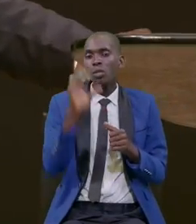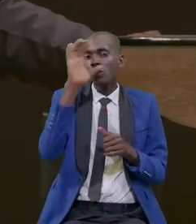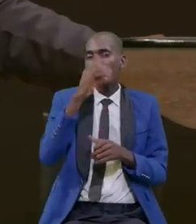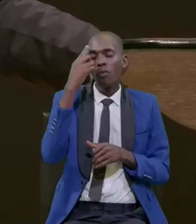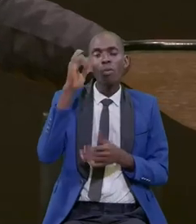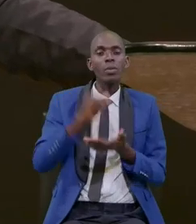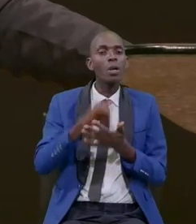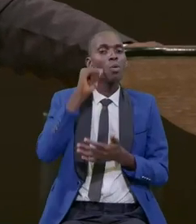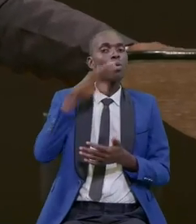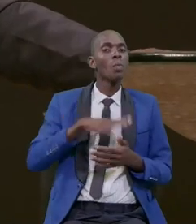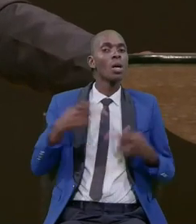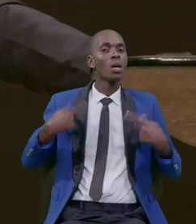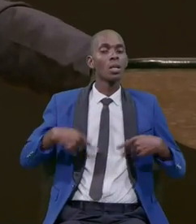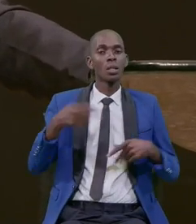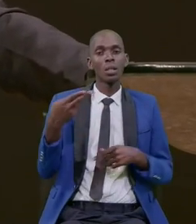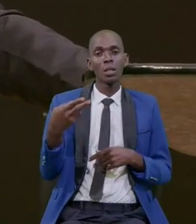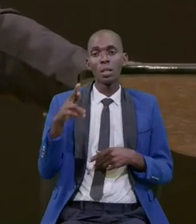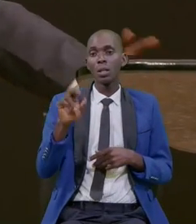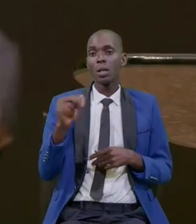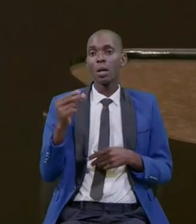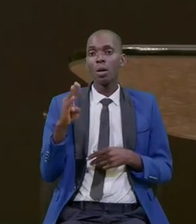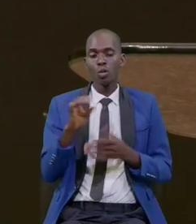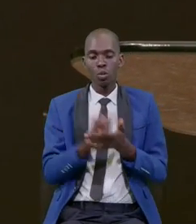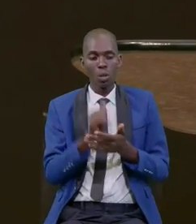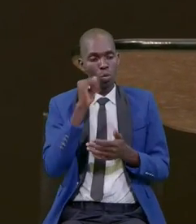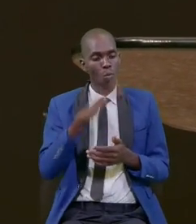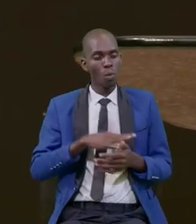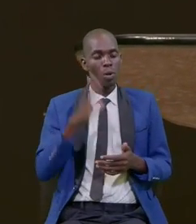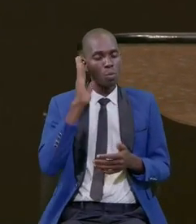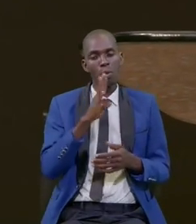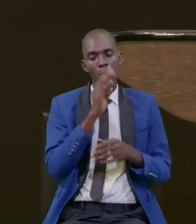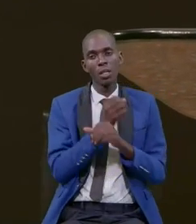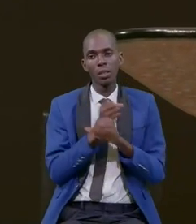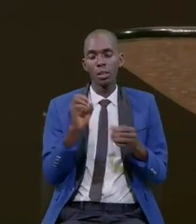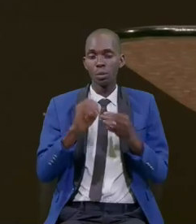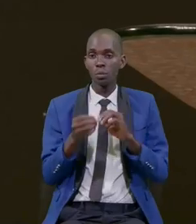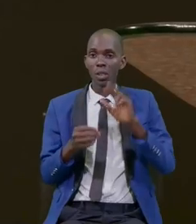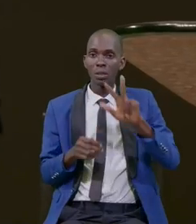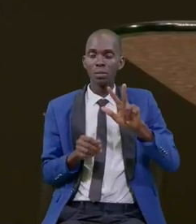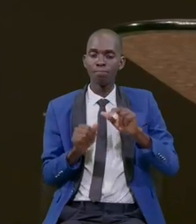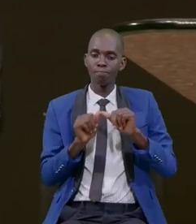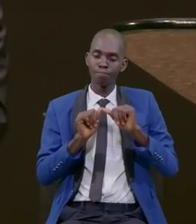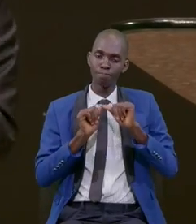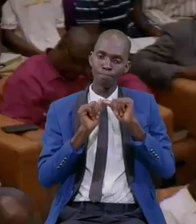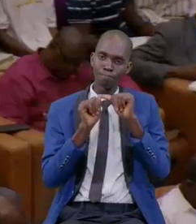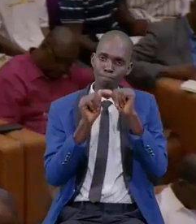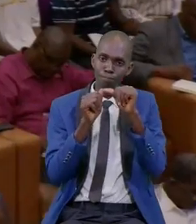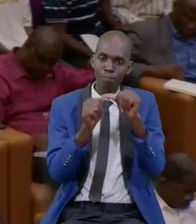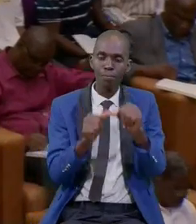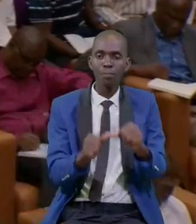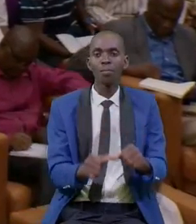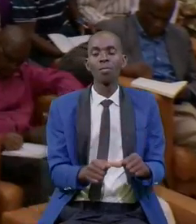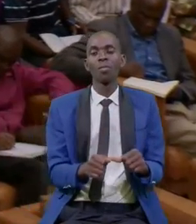qu'il cherche la femme là, à Rahab, afin qu'elle échappe au jugement. Numéro 3, c'est endurer la